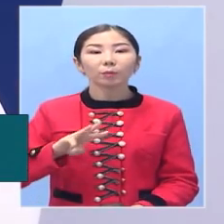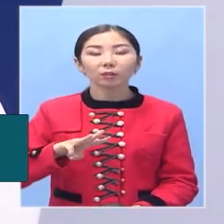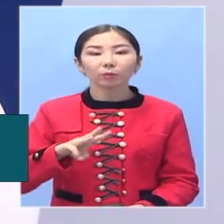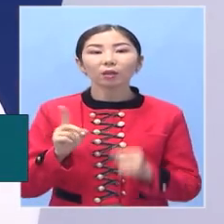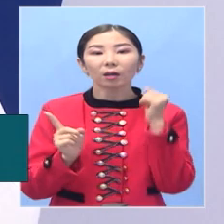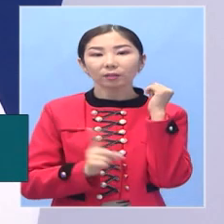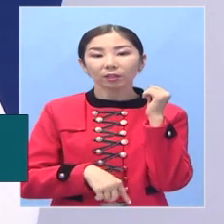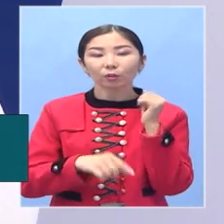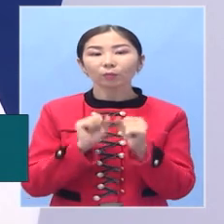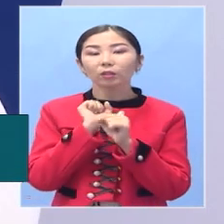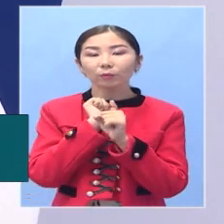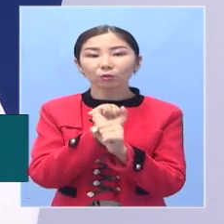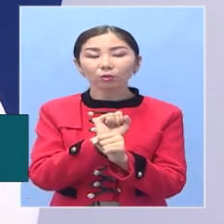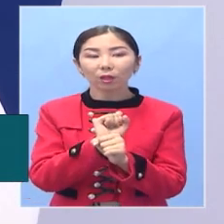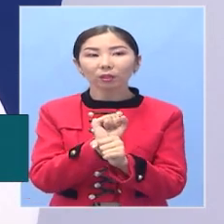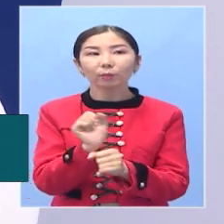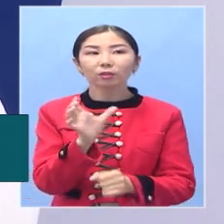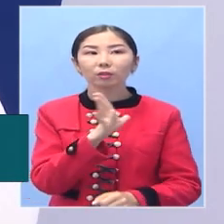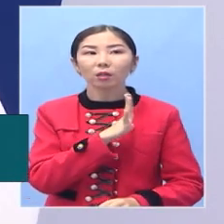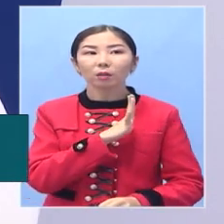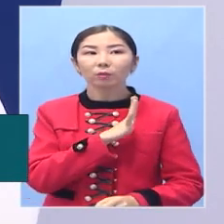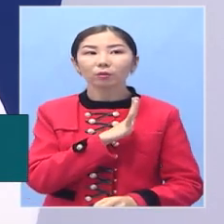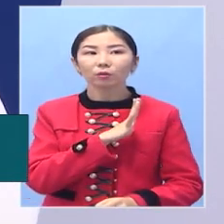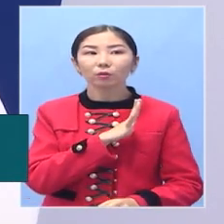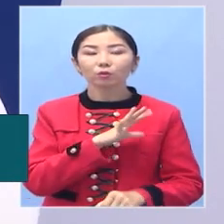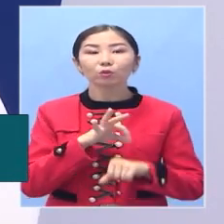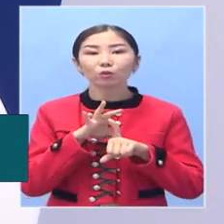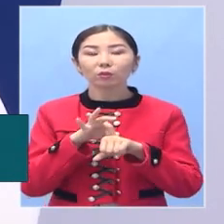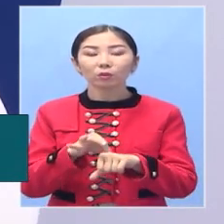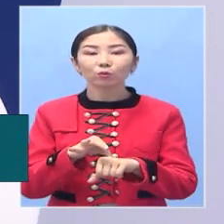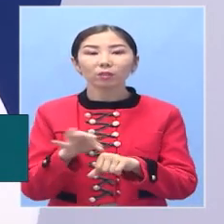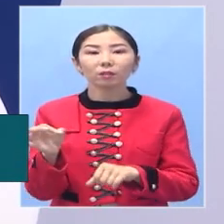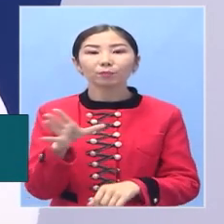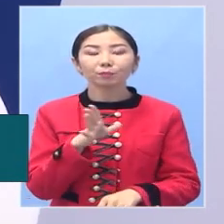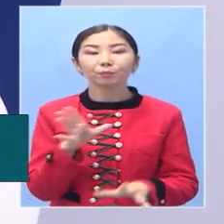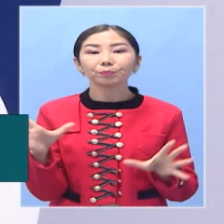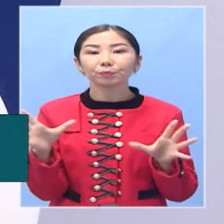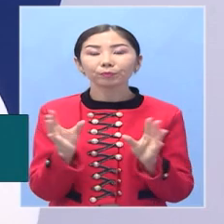конечно остановка соңғы аялдамасына дейін Мескеметқа дейін бір жағынан сол жаңағы